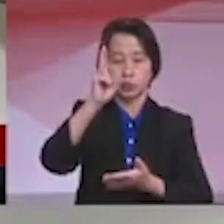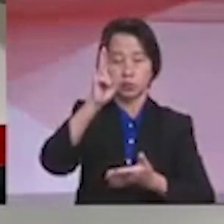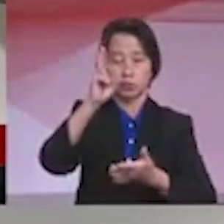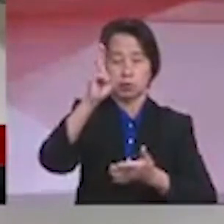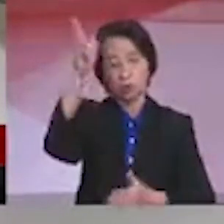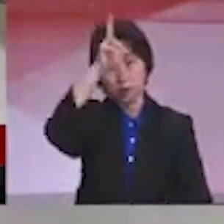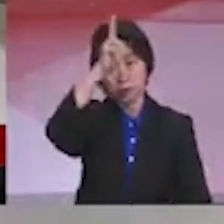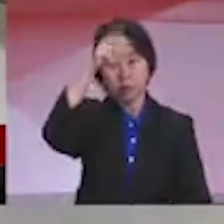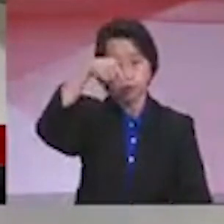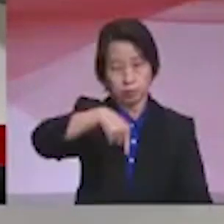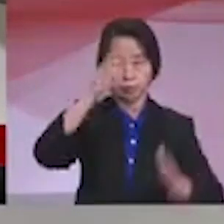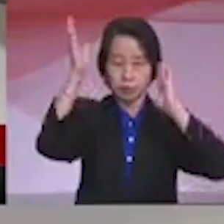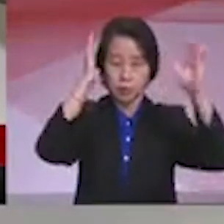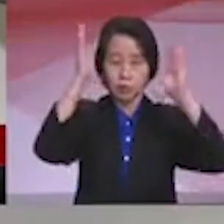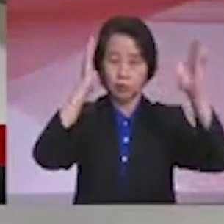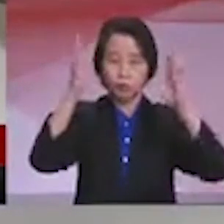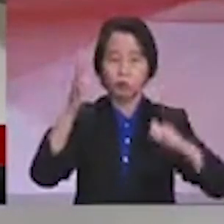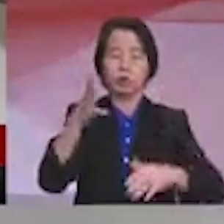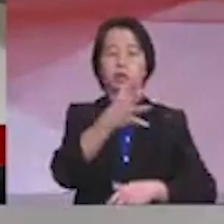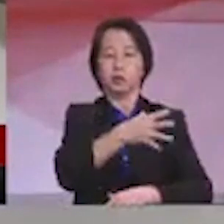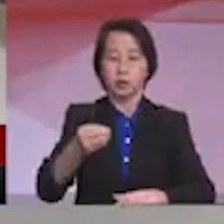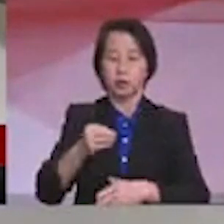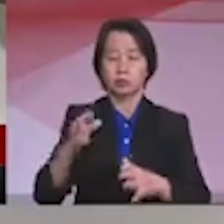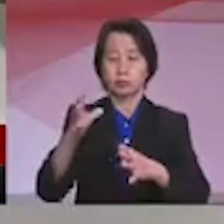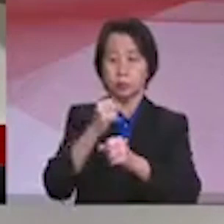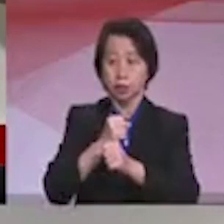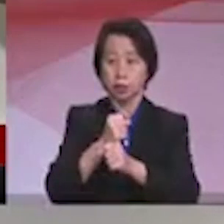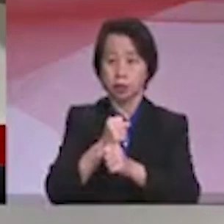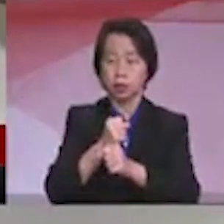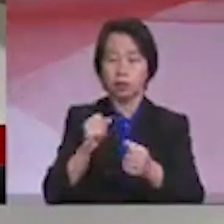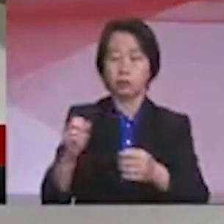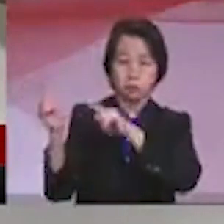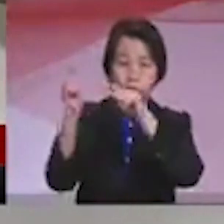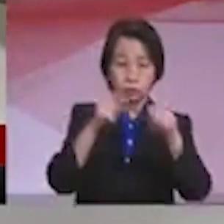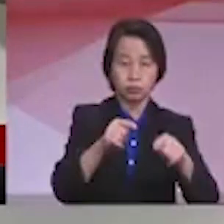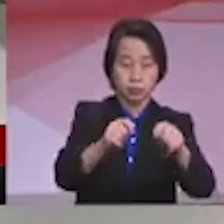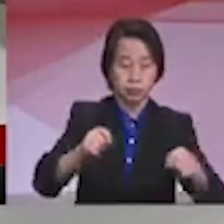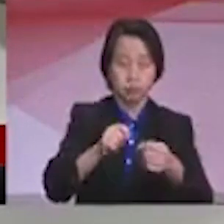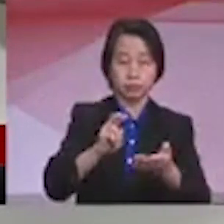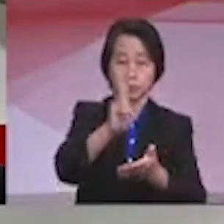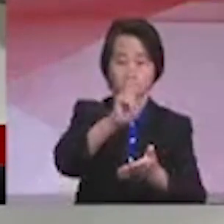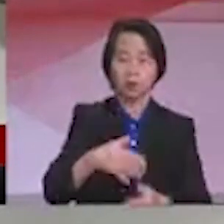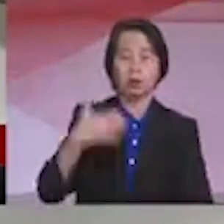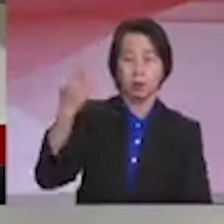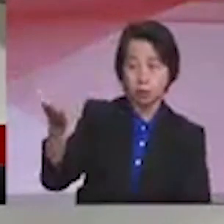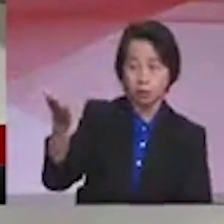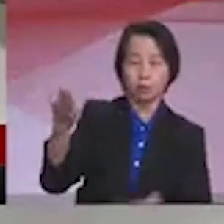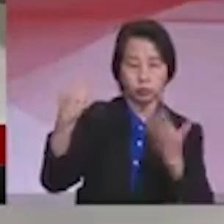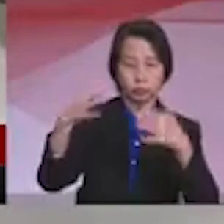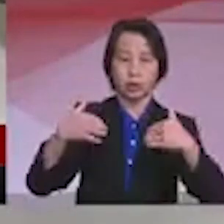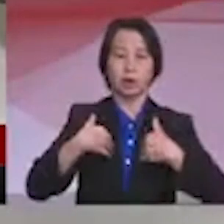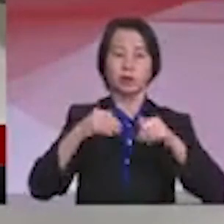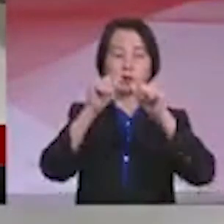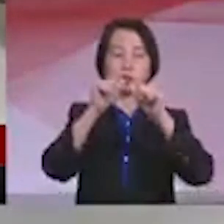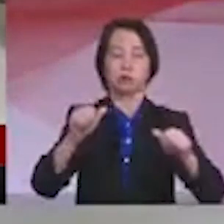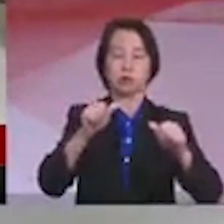awam di negara kita. Dan selain daripada mendapat tempat di universiti, mereka juga telah mempunyai